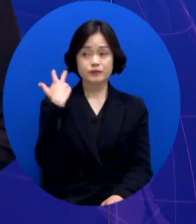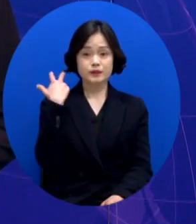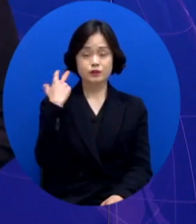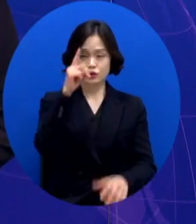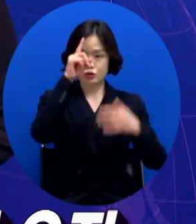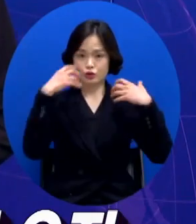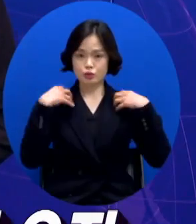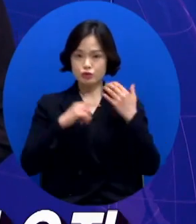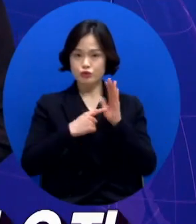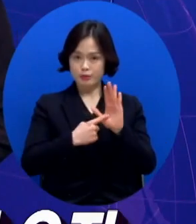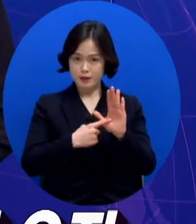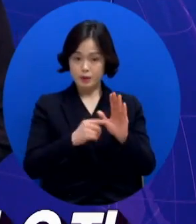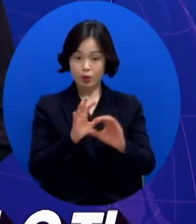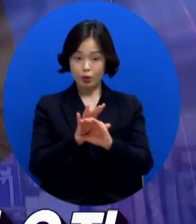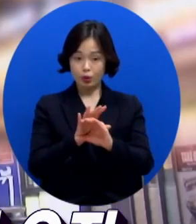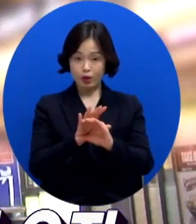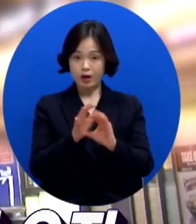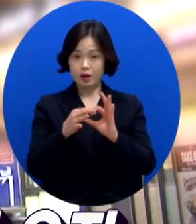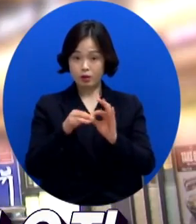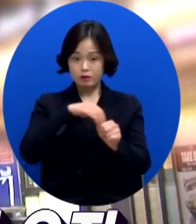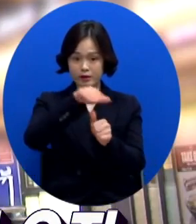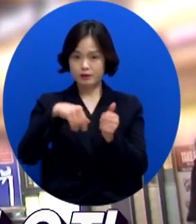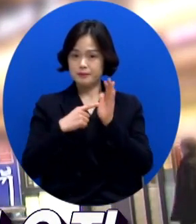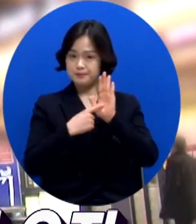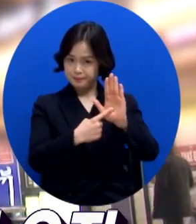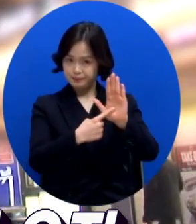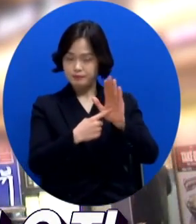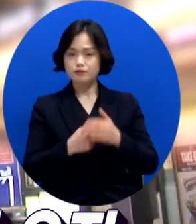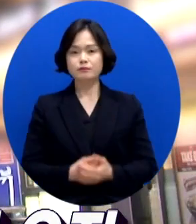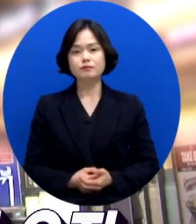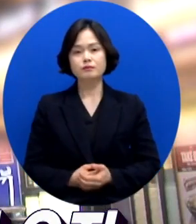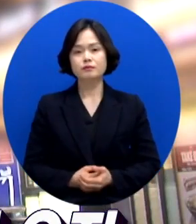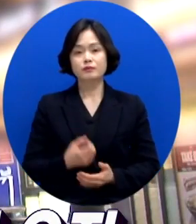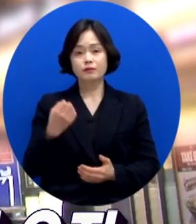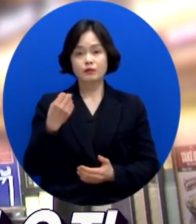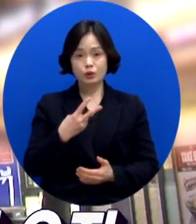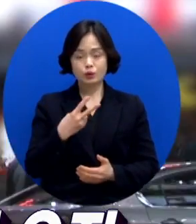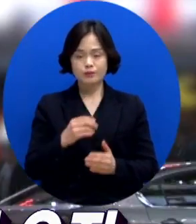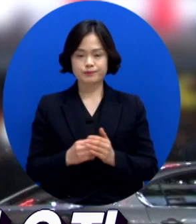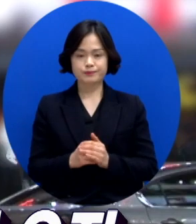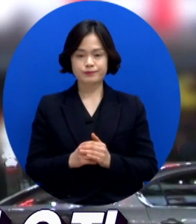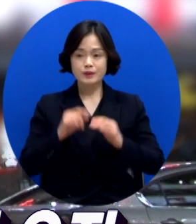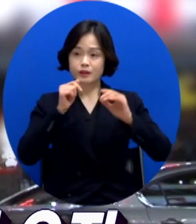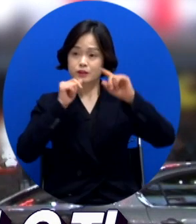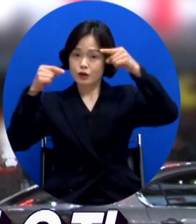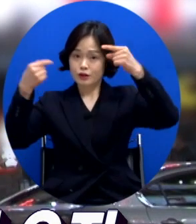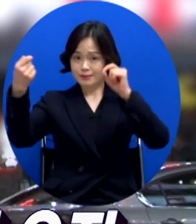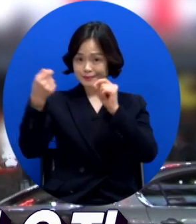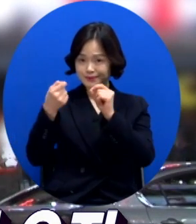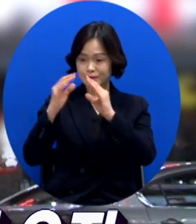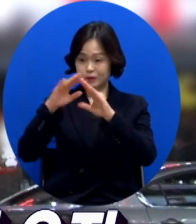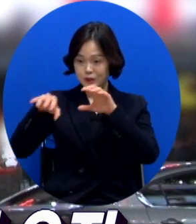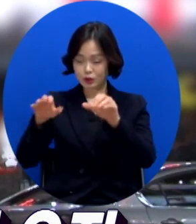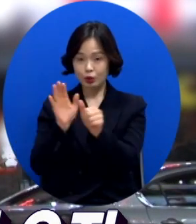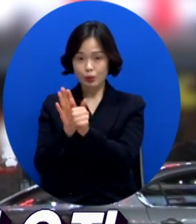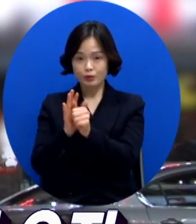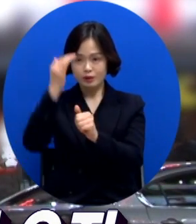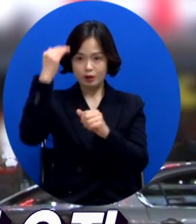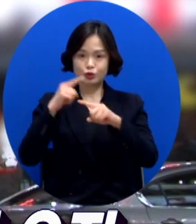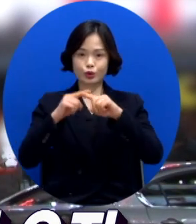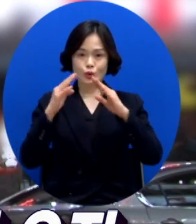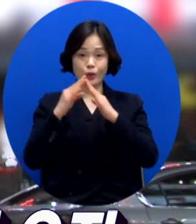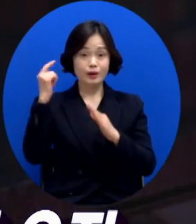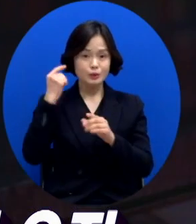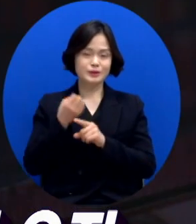지난 주말에 정부가 방역조치 조정안을 발표했습니다. 이 내용과 함께 설 명절을 앞두고 소외 이웃 나눔에 나선 한국교회